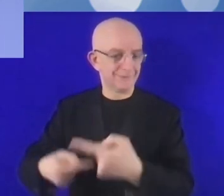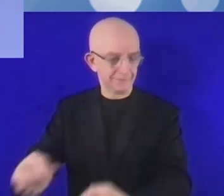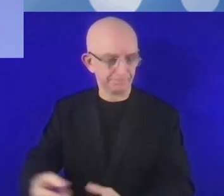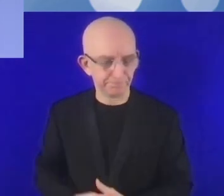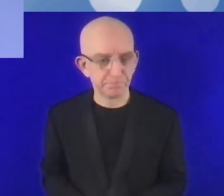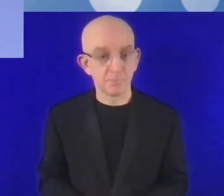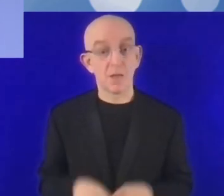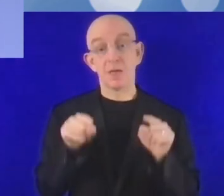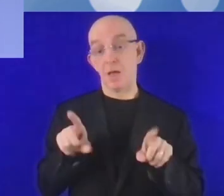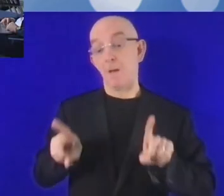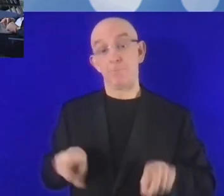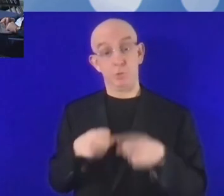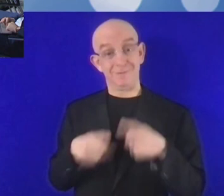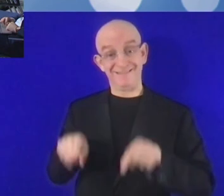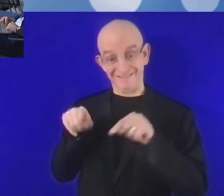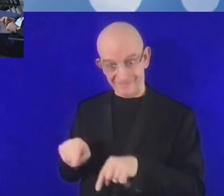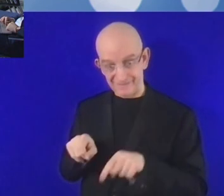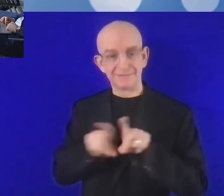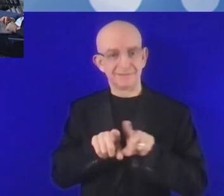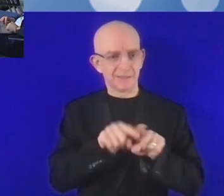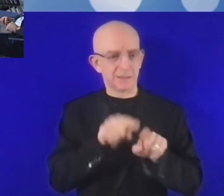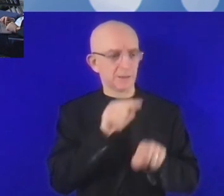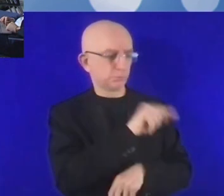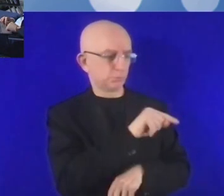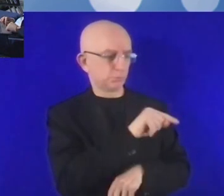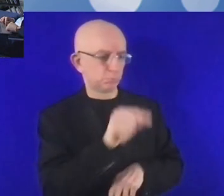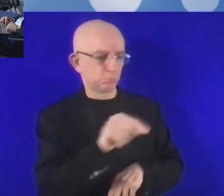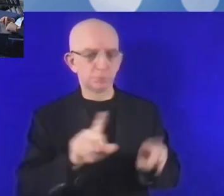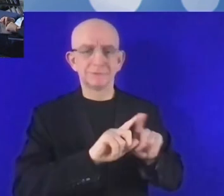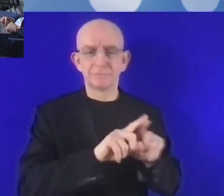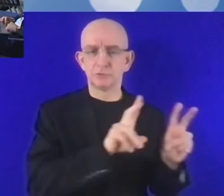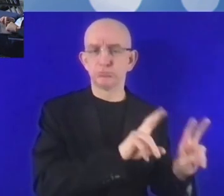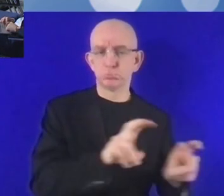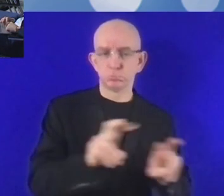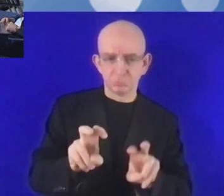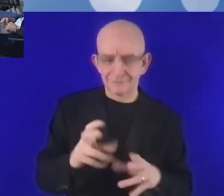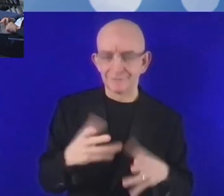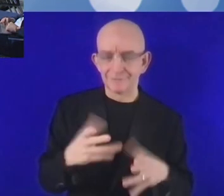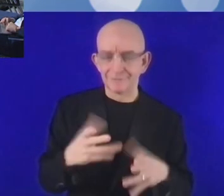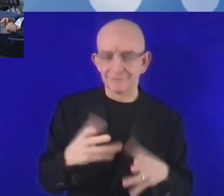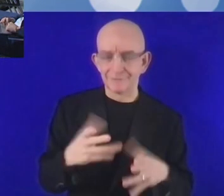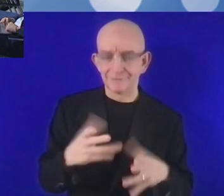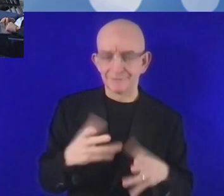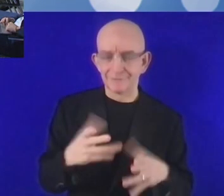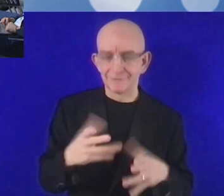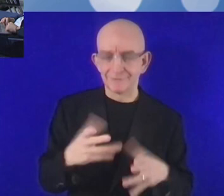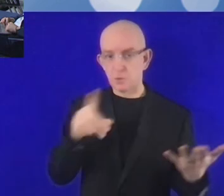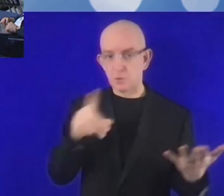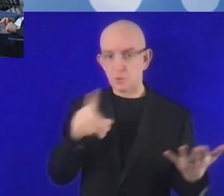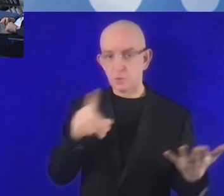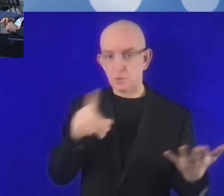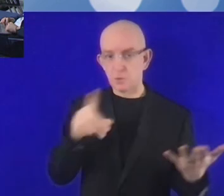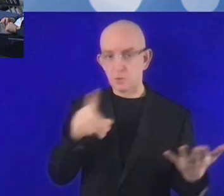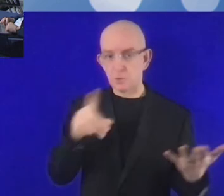他的方法也是非常重要的，尤其是价值、道德和质量是非常重要的。